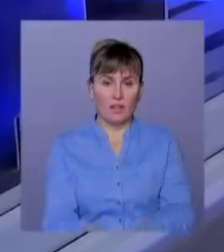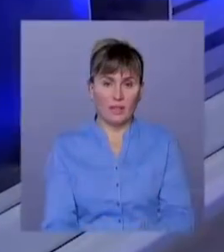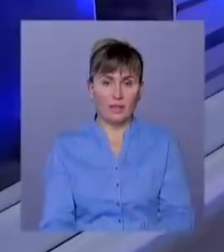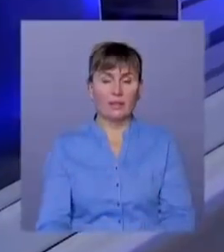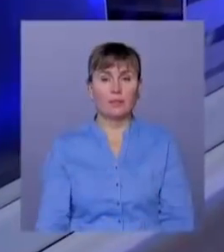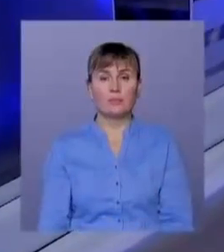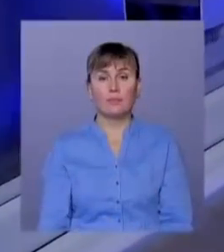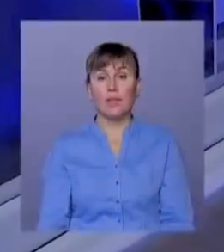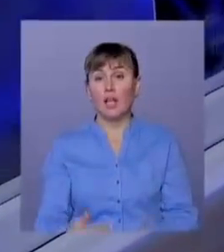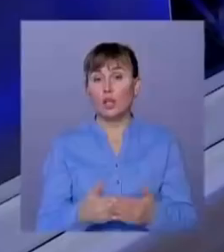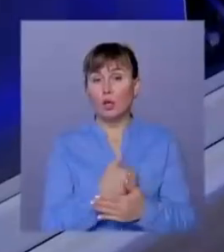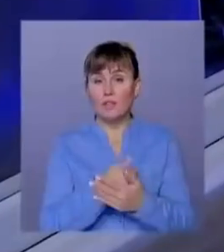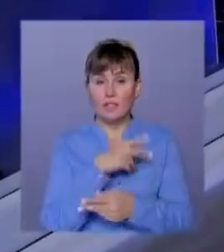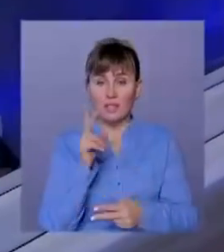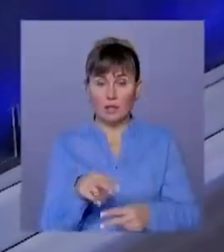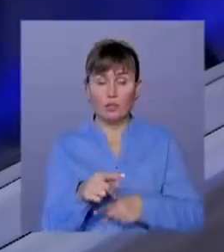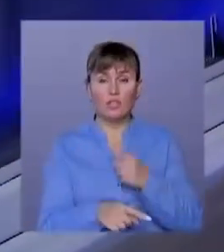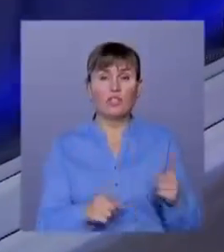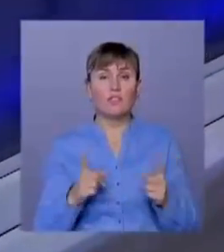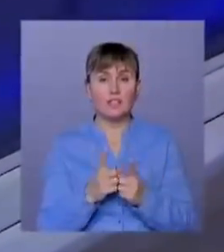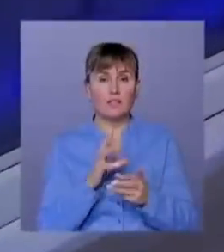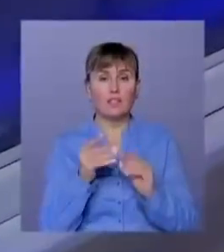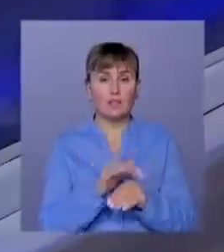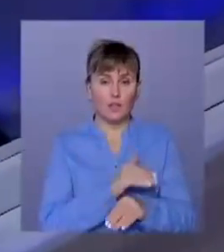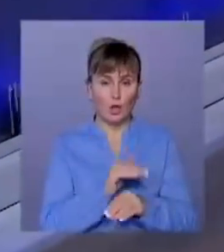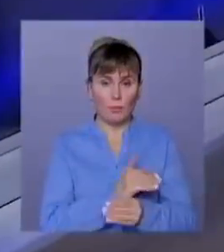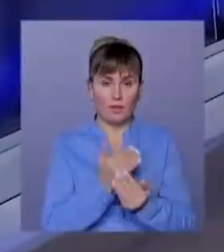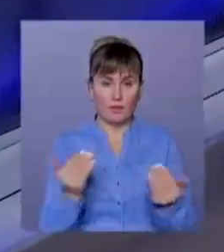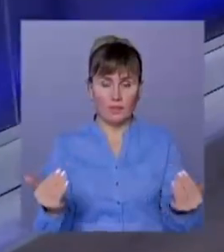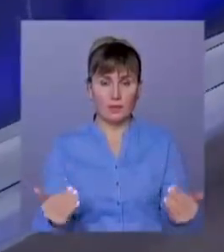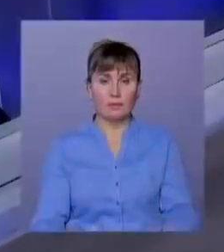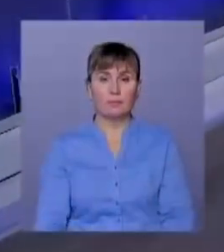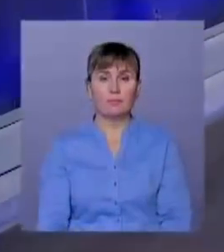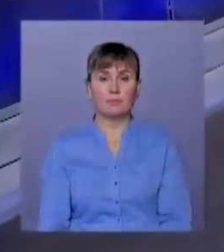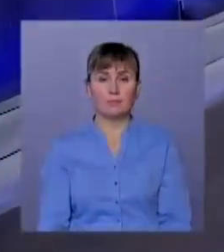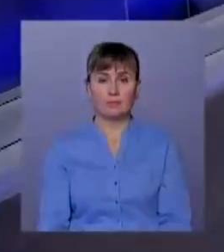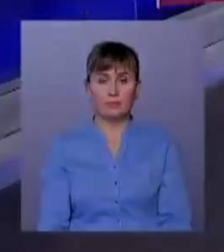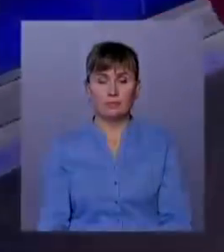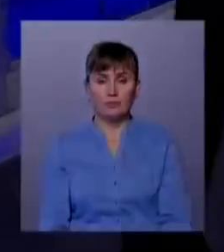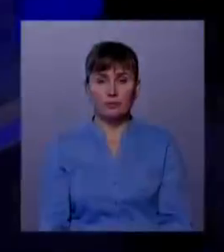Такими событиями запомнился сегодняшний день, а я с вами прощаюсь. Всего доброго.